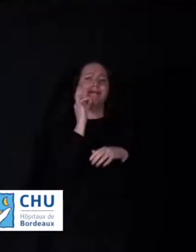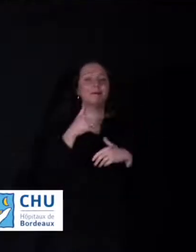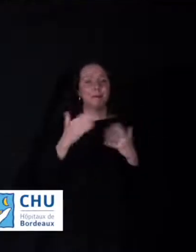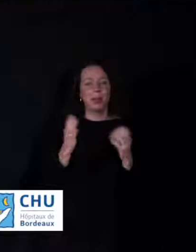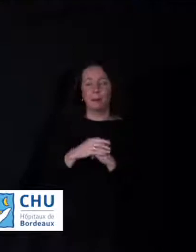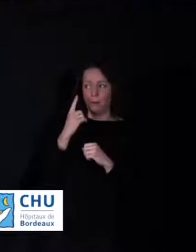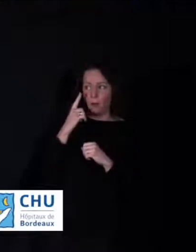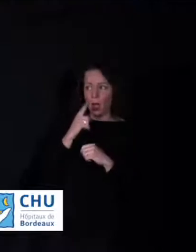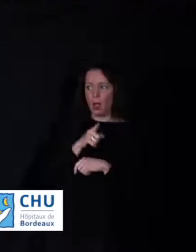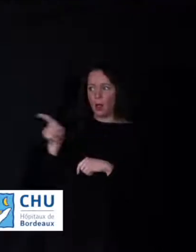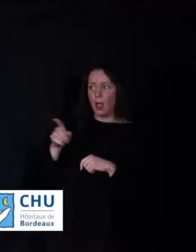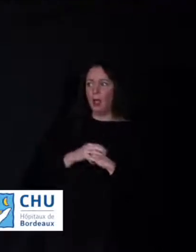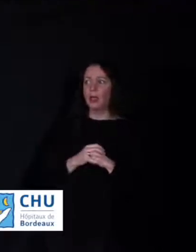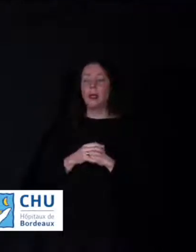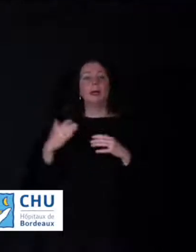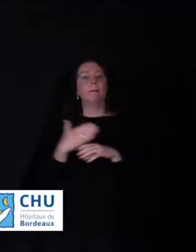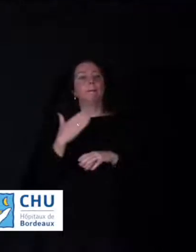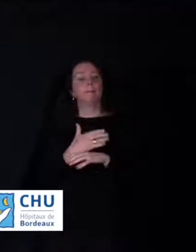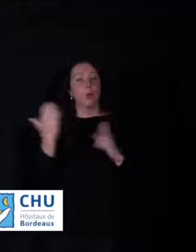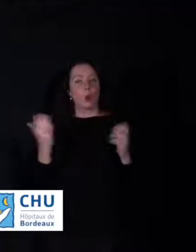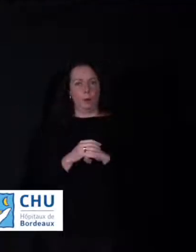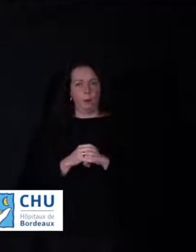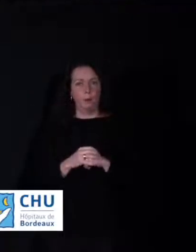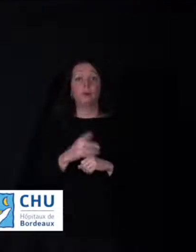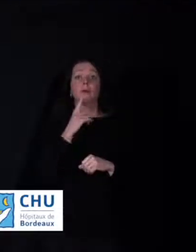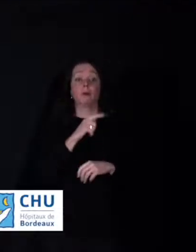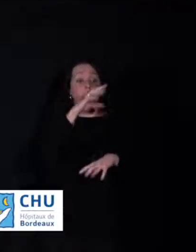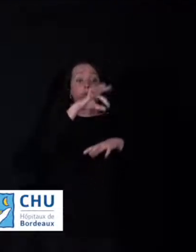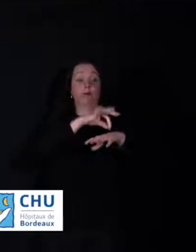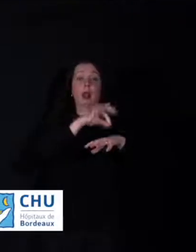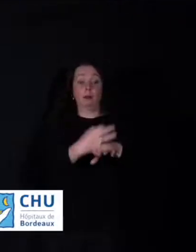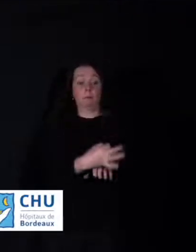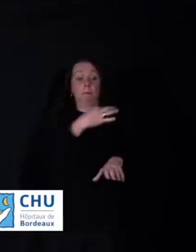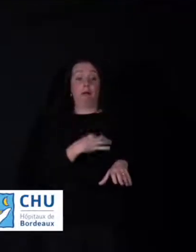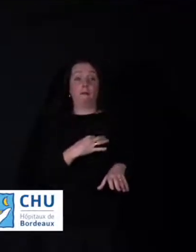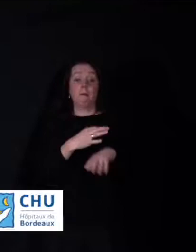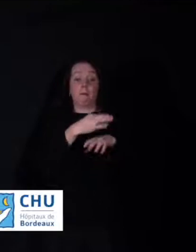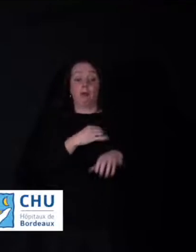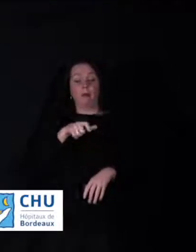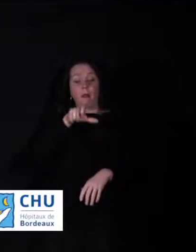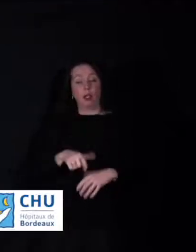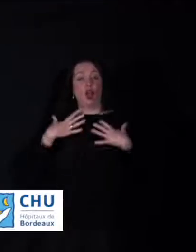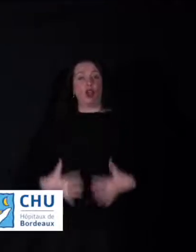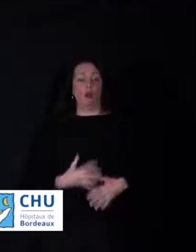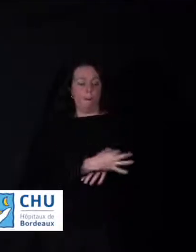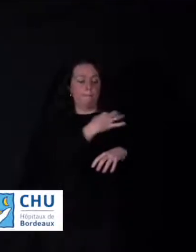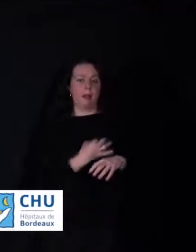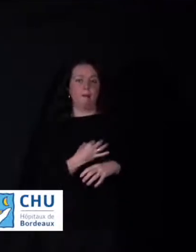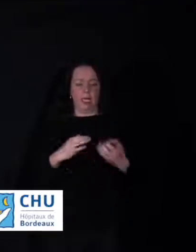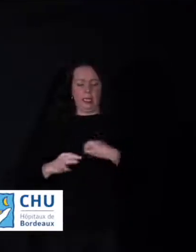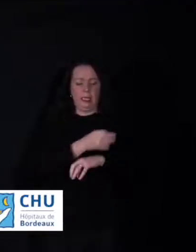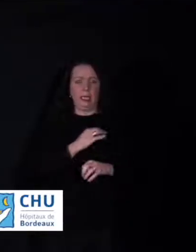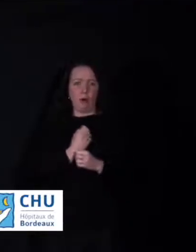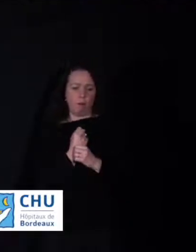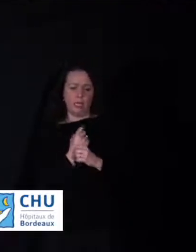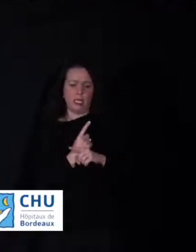de la diapositive ce qui se passe que lorsque vous rencontrez un agent infectieux. Il va aller dans votre corps, au contact des cellules de l'immunité, vous